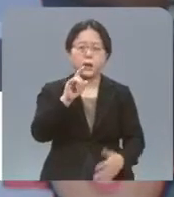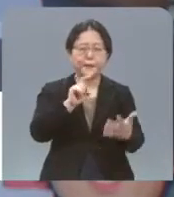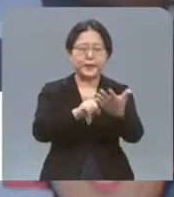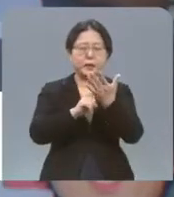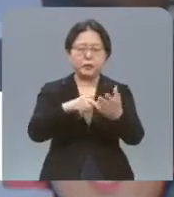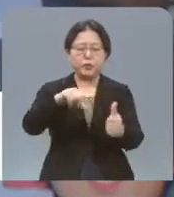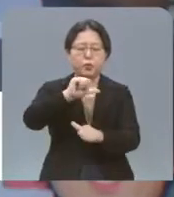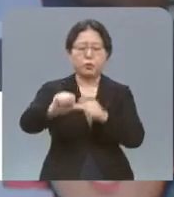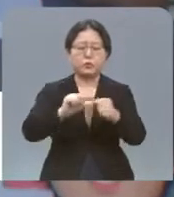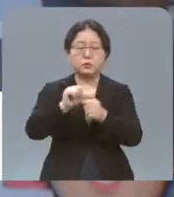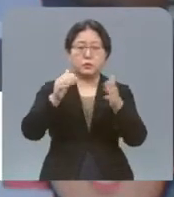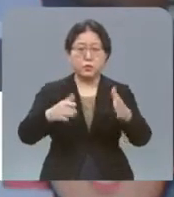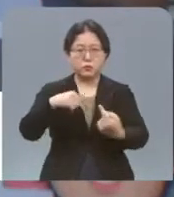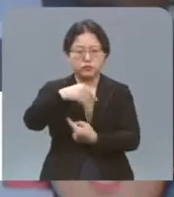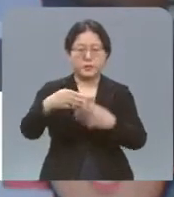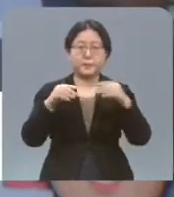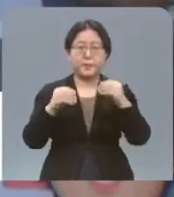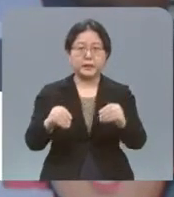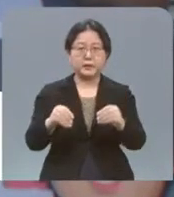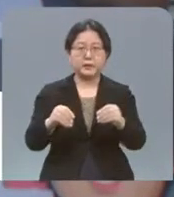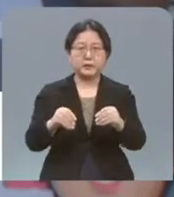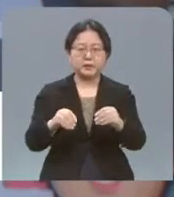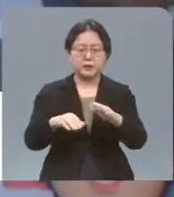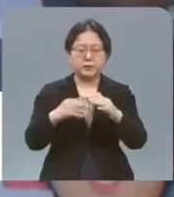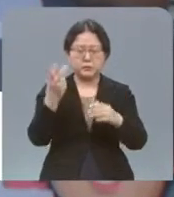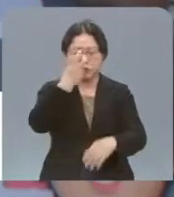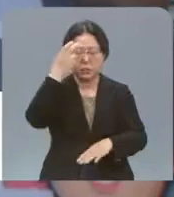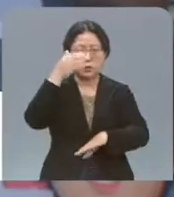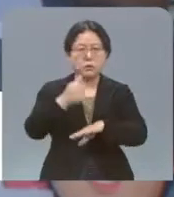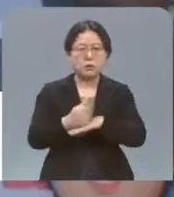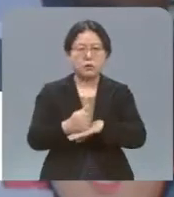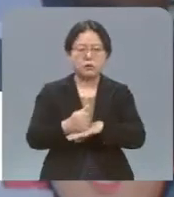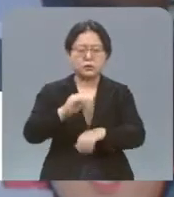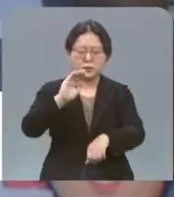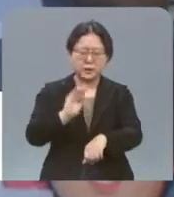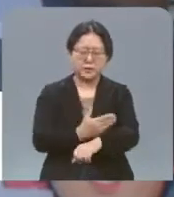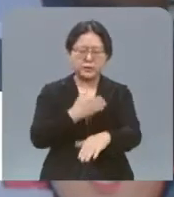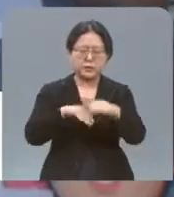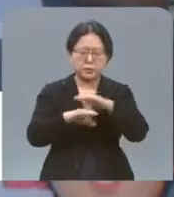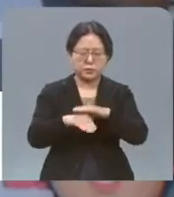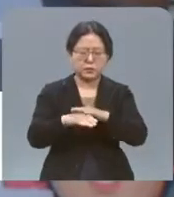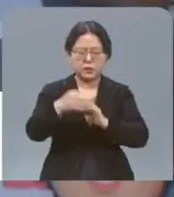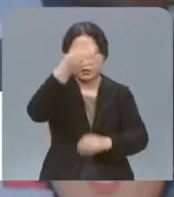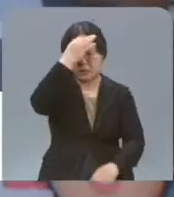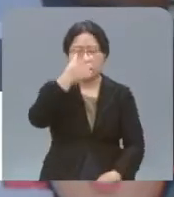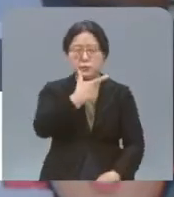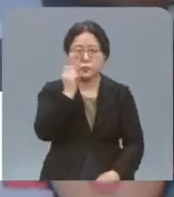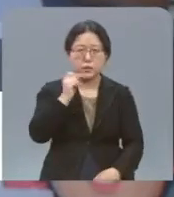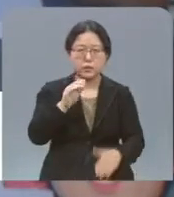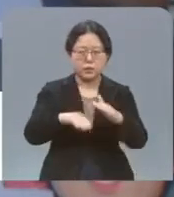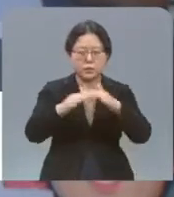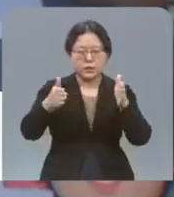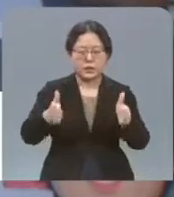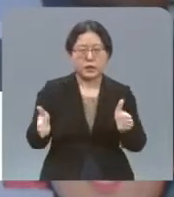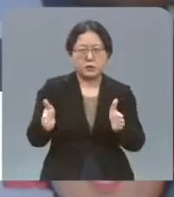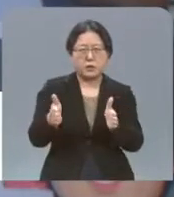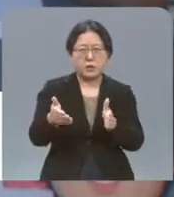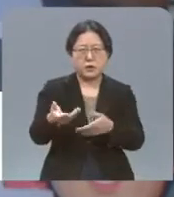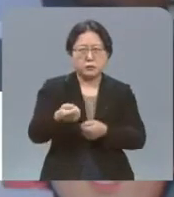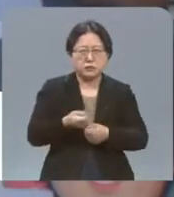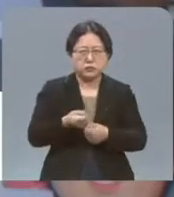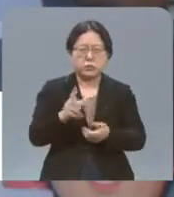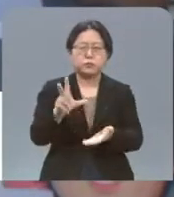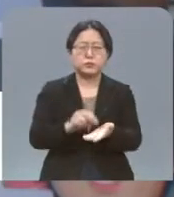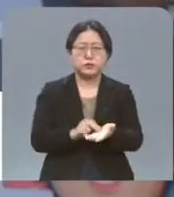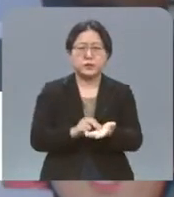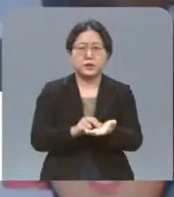5년째 가동이 멈춰 있습니다. 정밀 조사 결과 부실 공사와 미숙련 기술, 공사 기간 단축이 원인으로